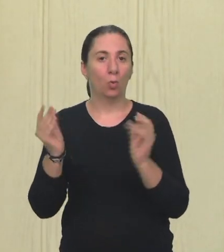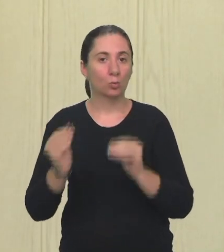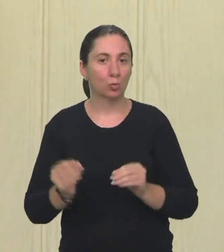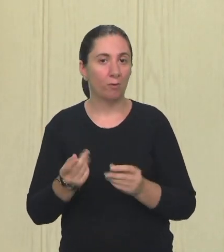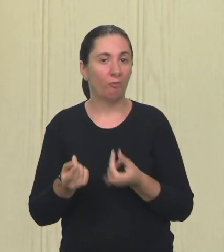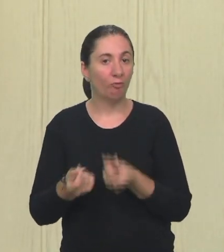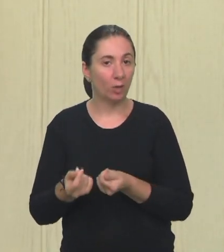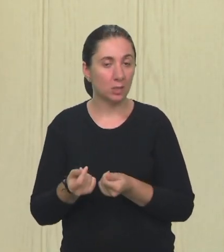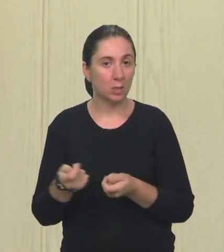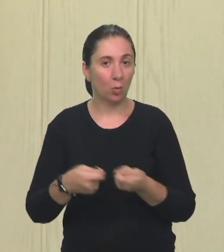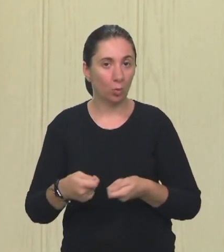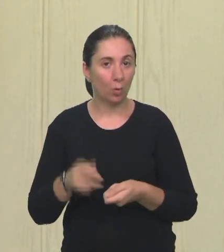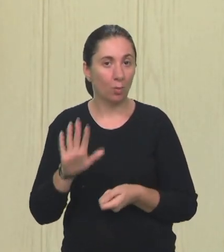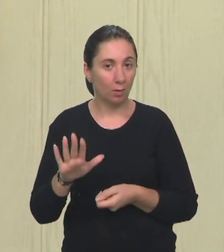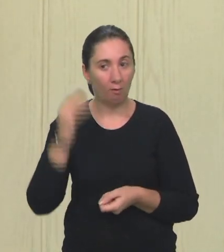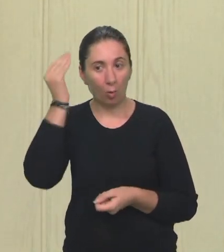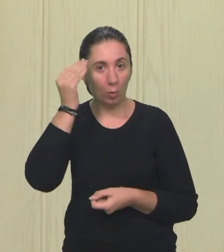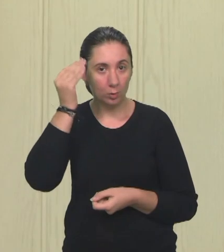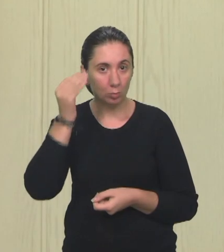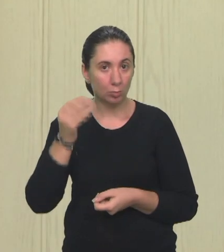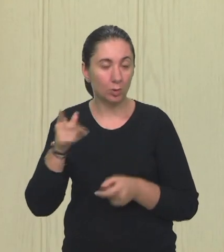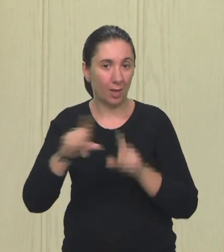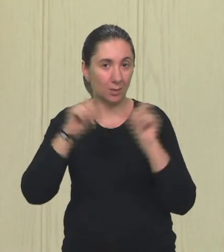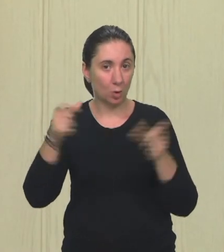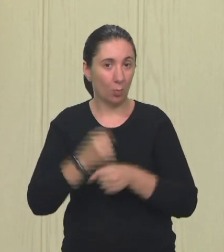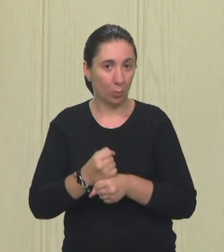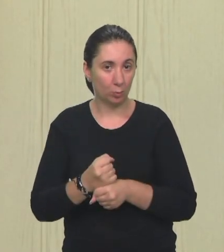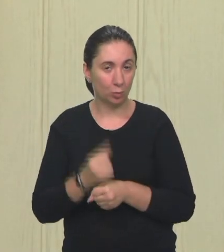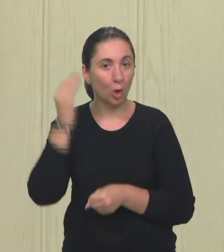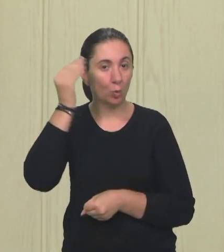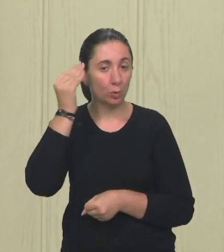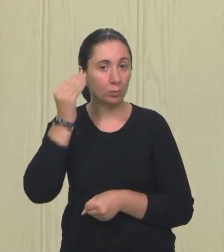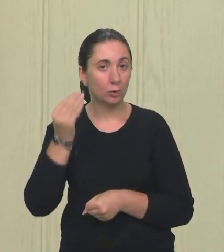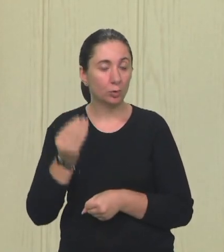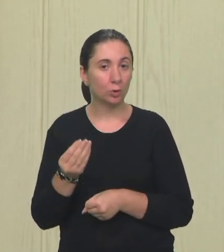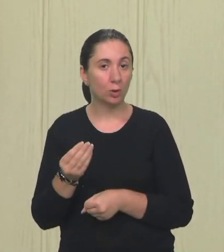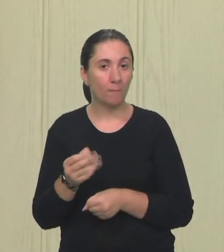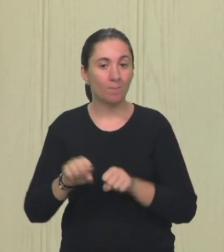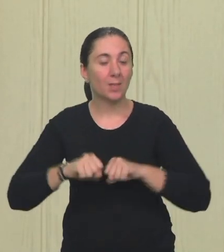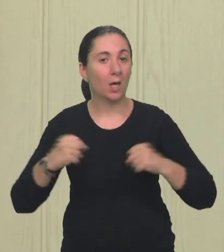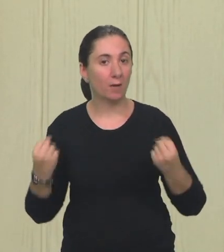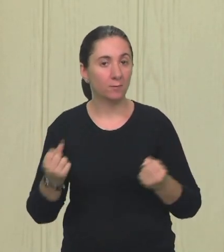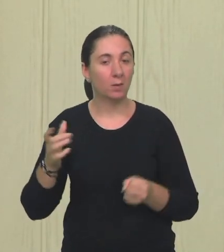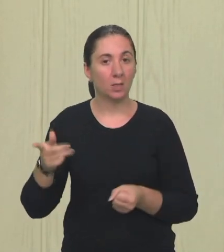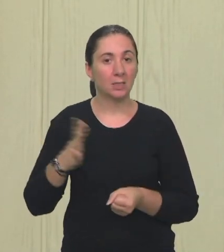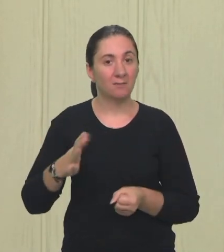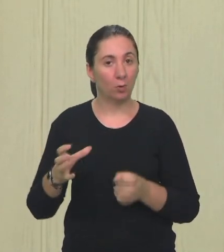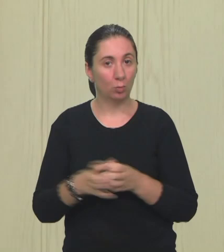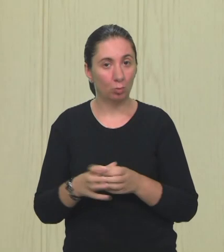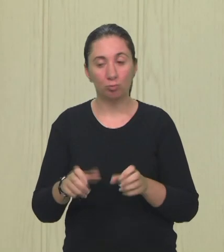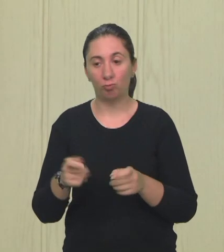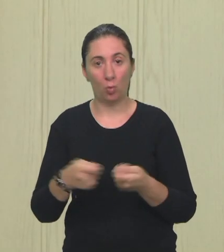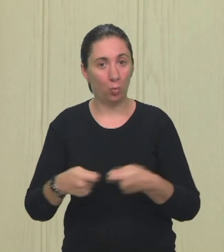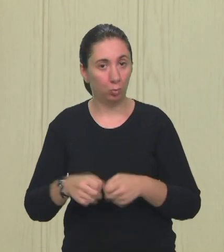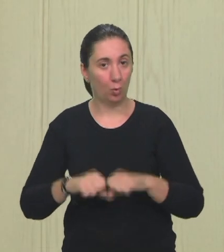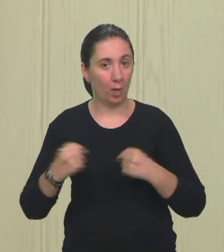udruga. Njezino je osmišljena u stvari ta institucionalna podrška na način da razvija civilno društvo, da razvija